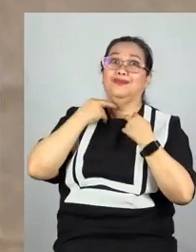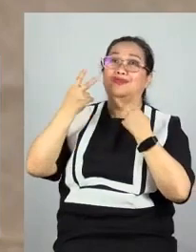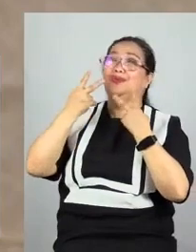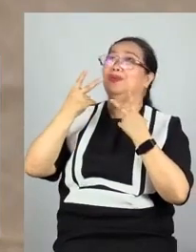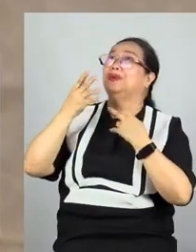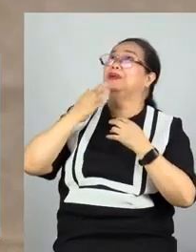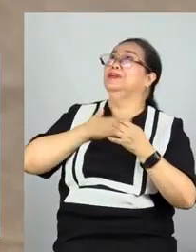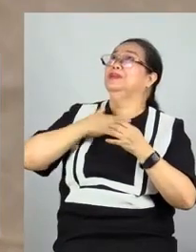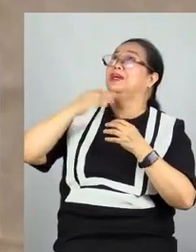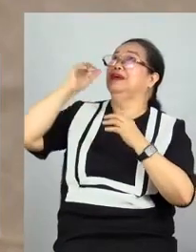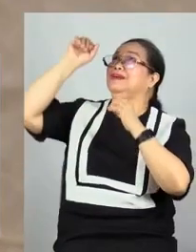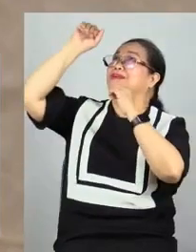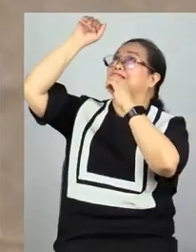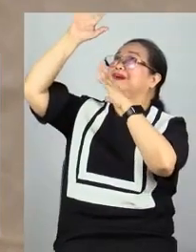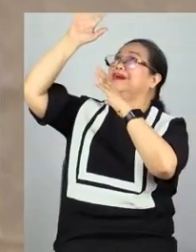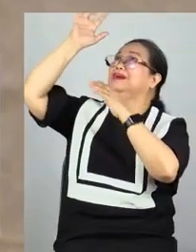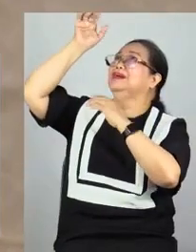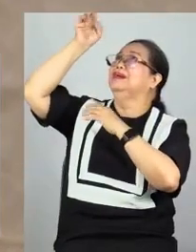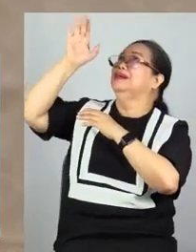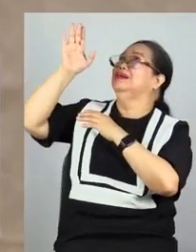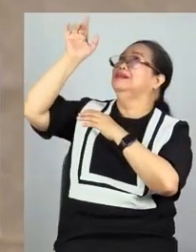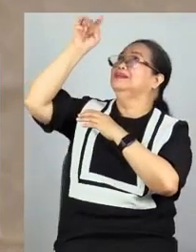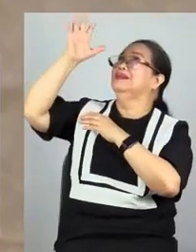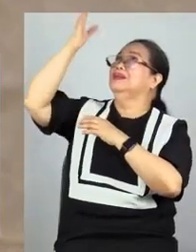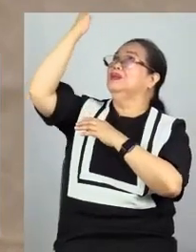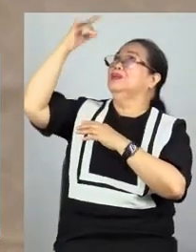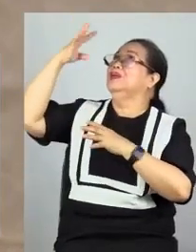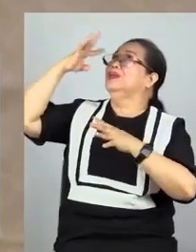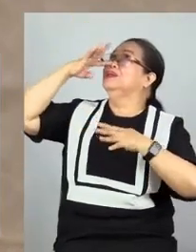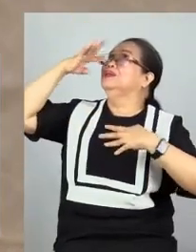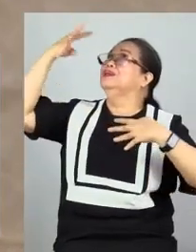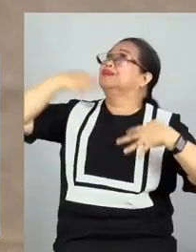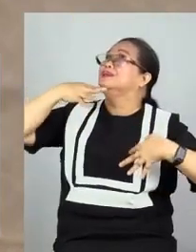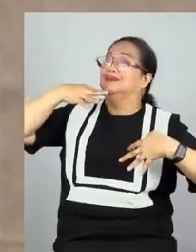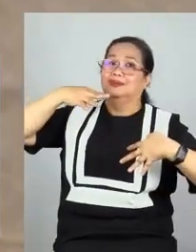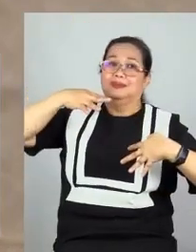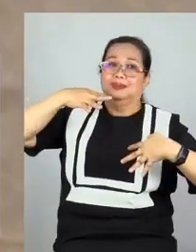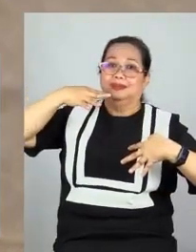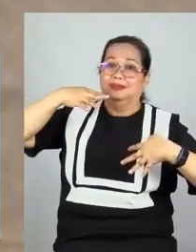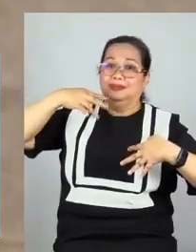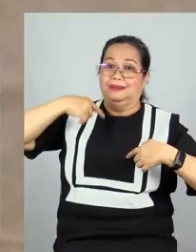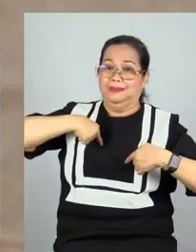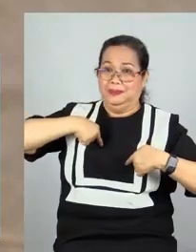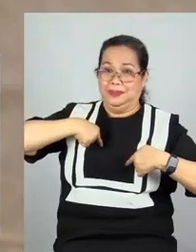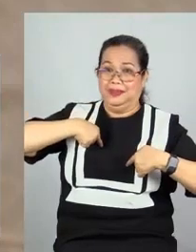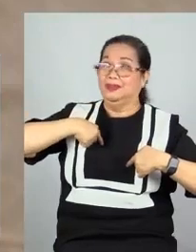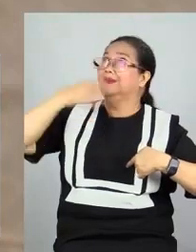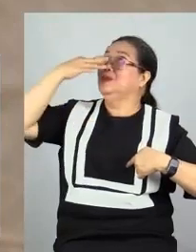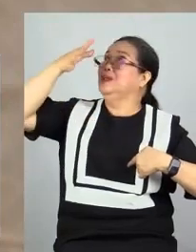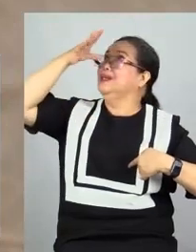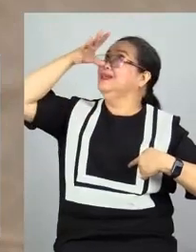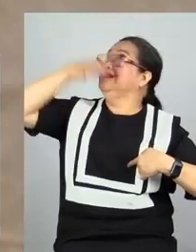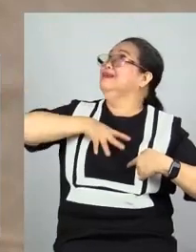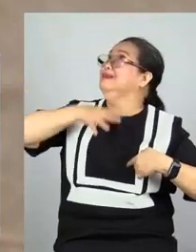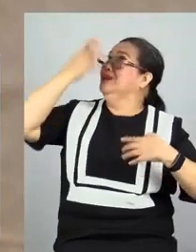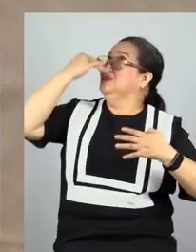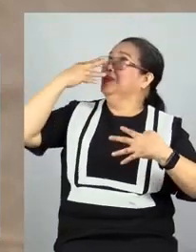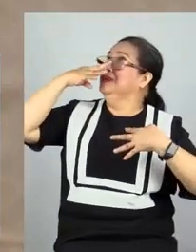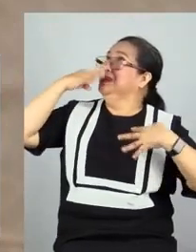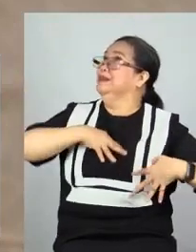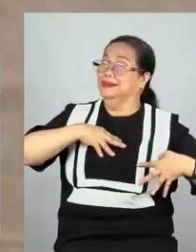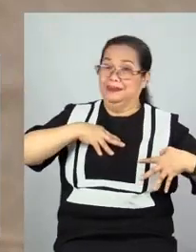my God, why have you forsaken me?